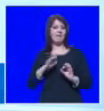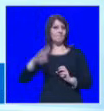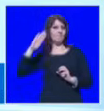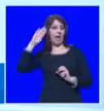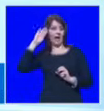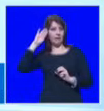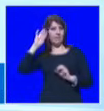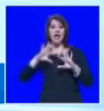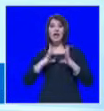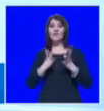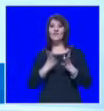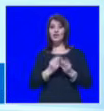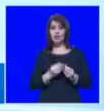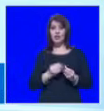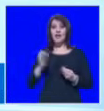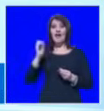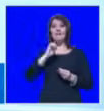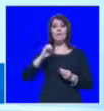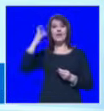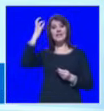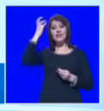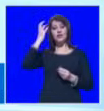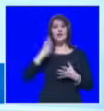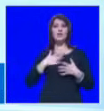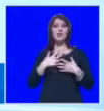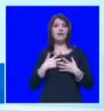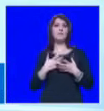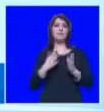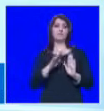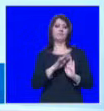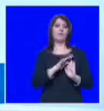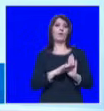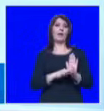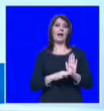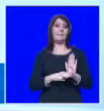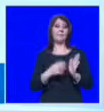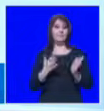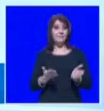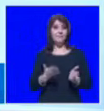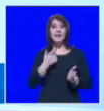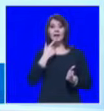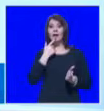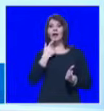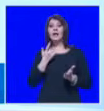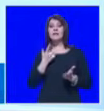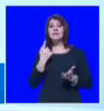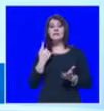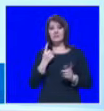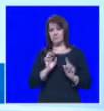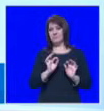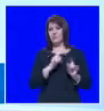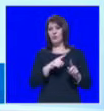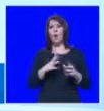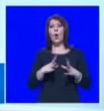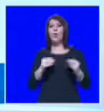Всички европейски държави имат изключително сериозни програми за модернизация. Дори съседна нам Румъния